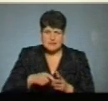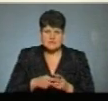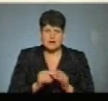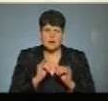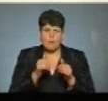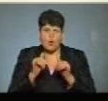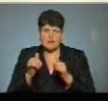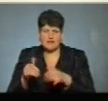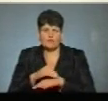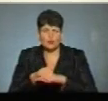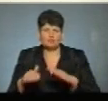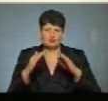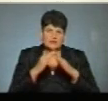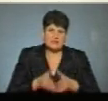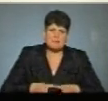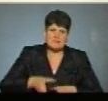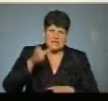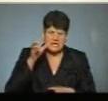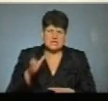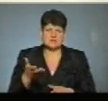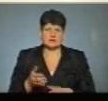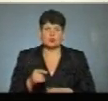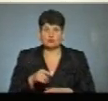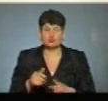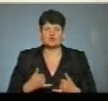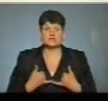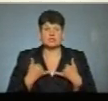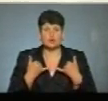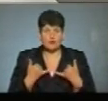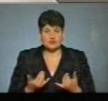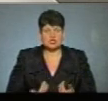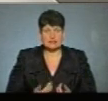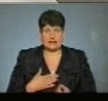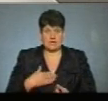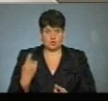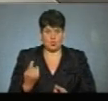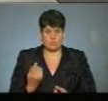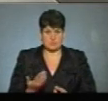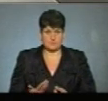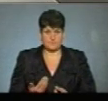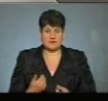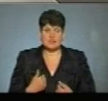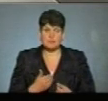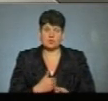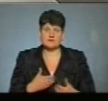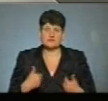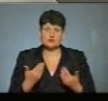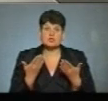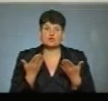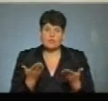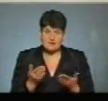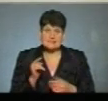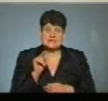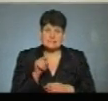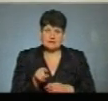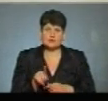поливається, проводиться дезінфекція вулиць, насправді, будинків, під'їздів. Тому, шановні жителі нашої області, Я би